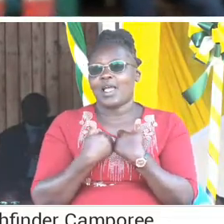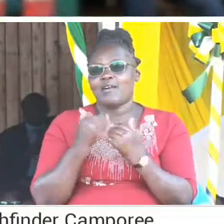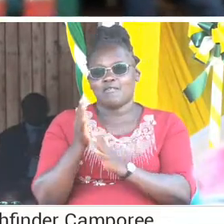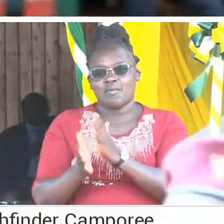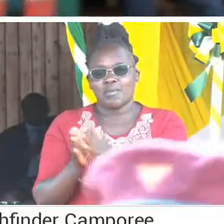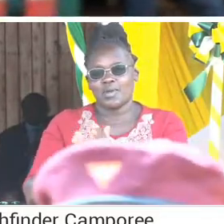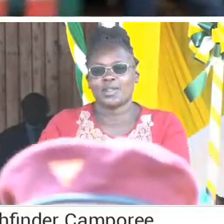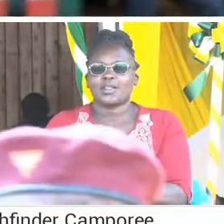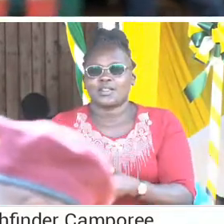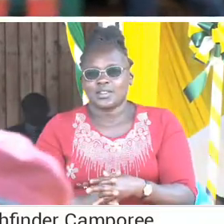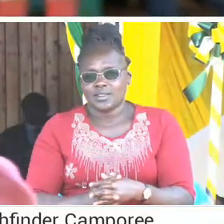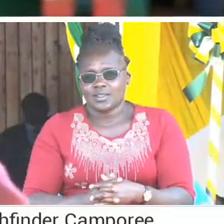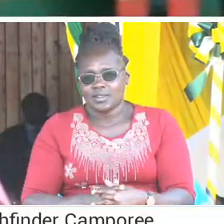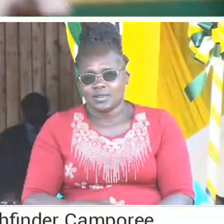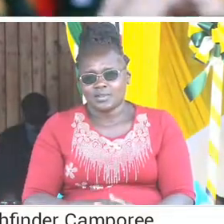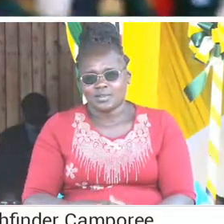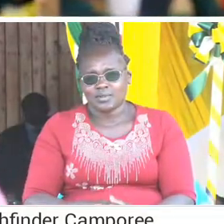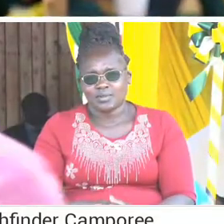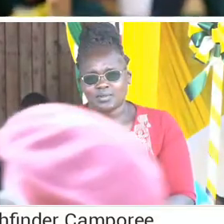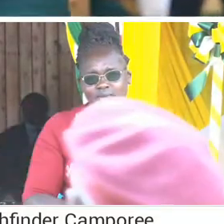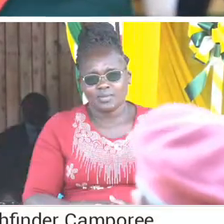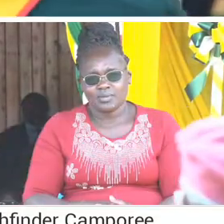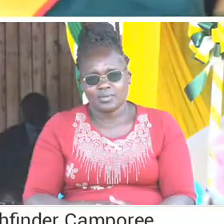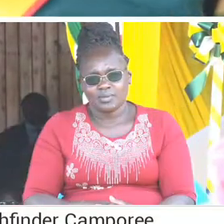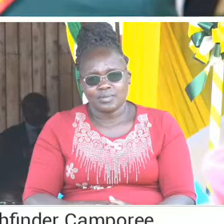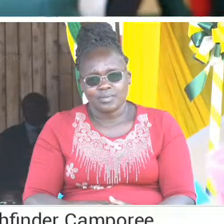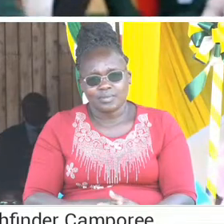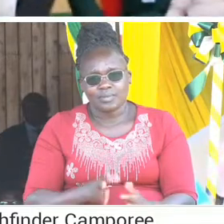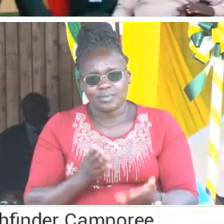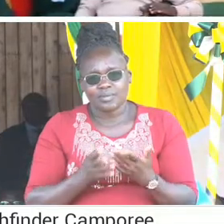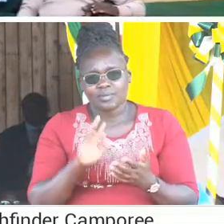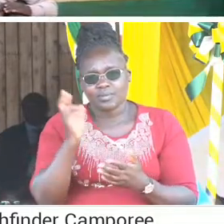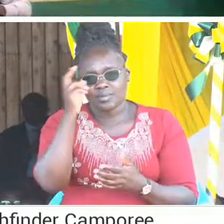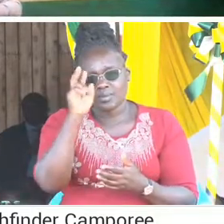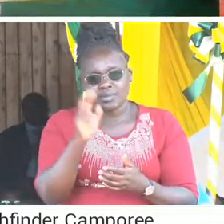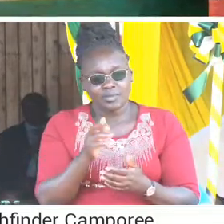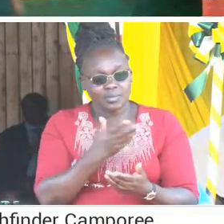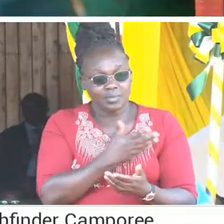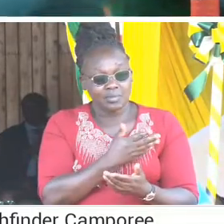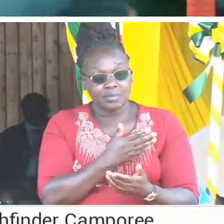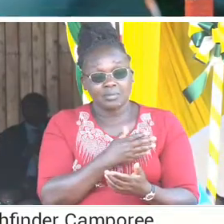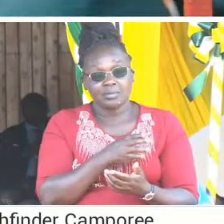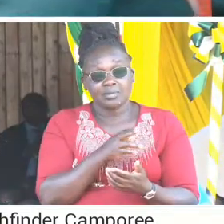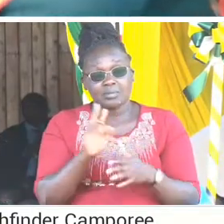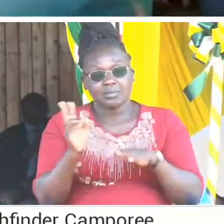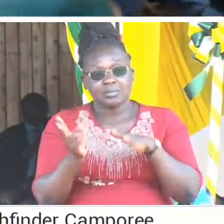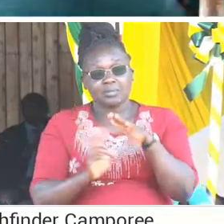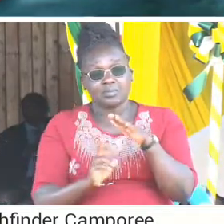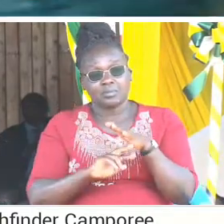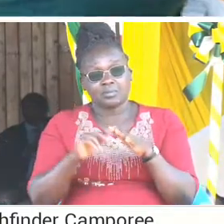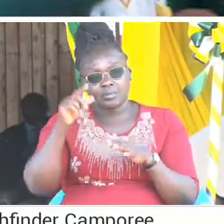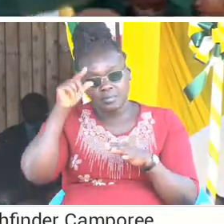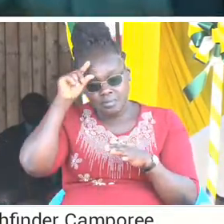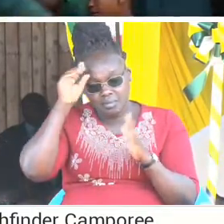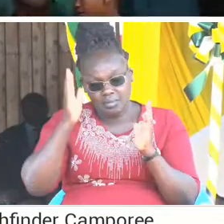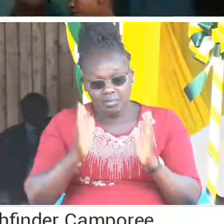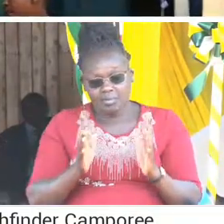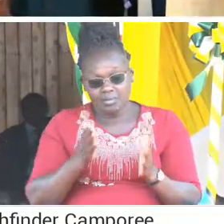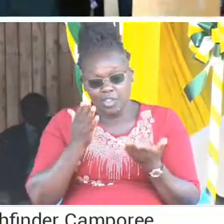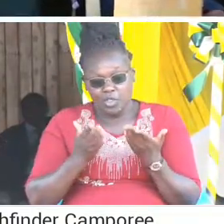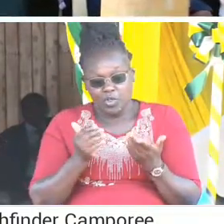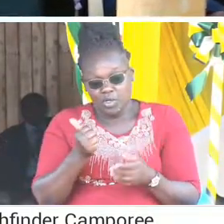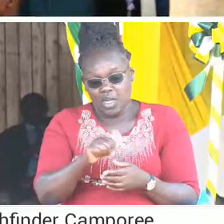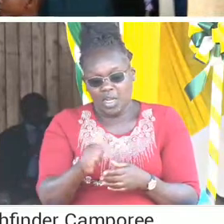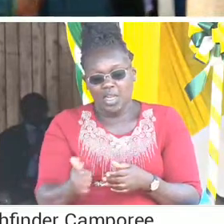Usije ukamuona rais wa nchi, usije ukamuona msaidizi wa governor, usije ukamuona speaker, ukaona viongozi hawa,